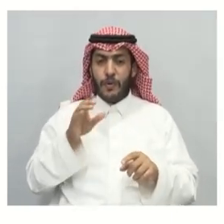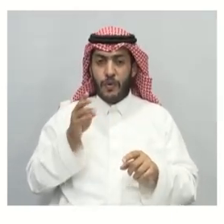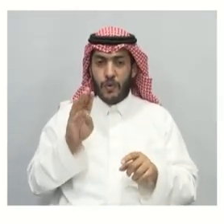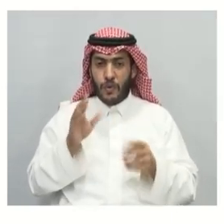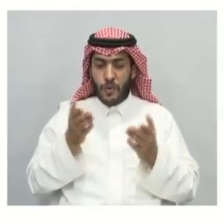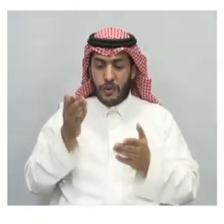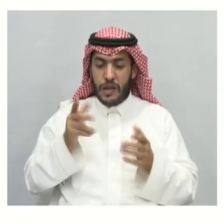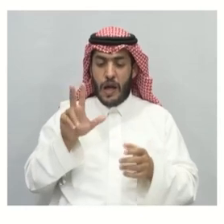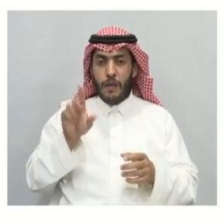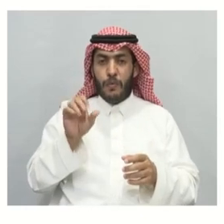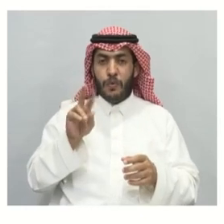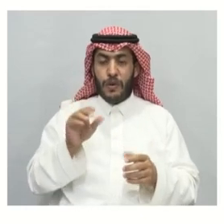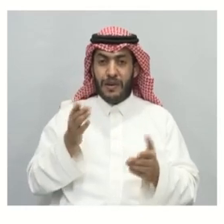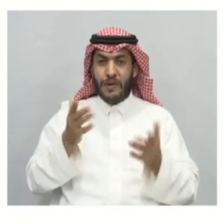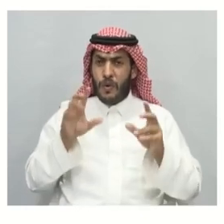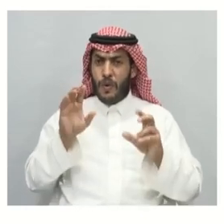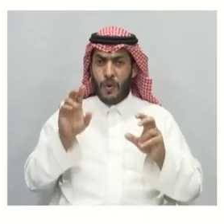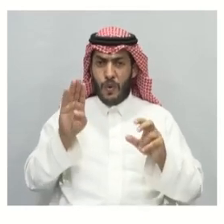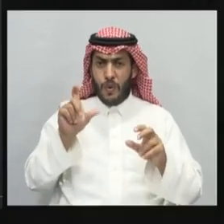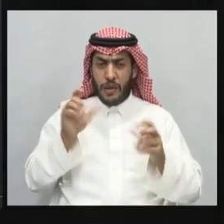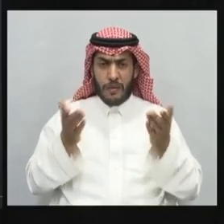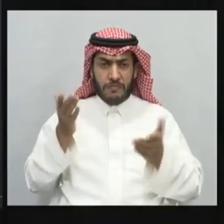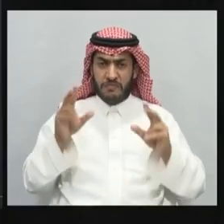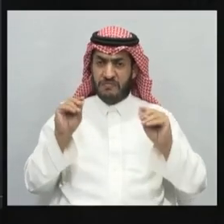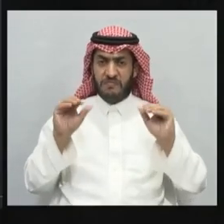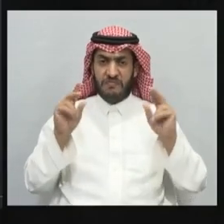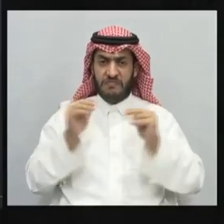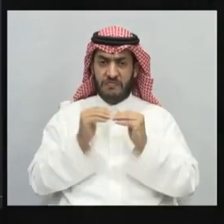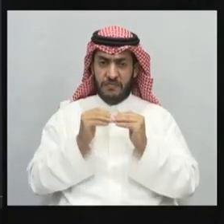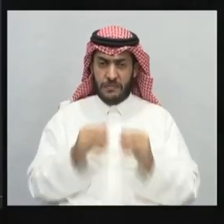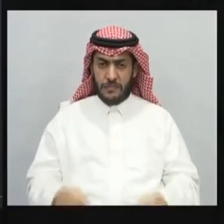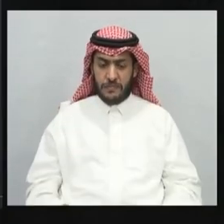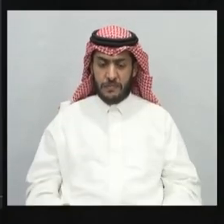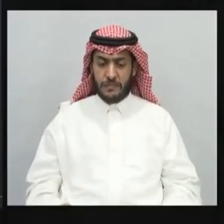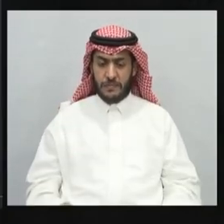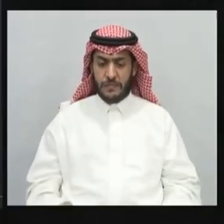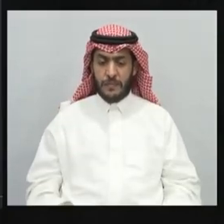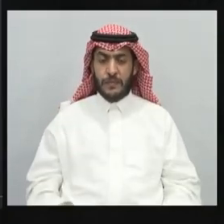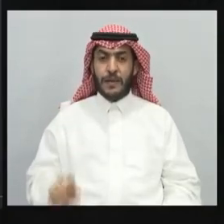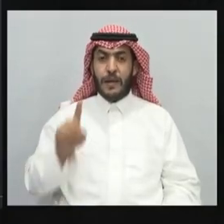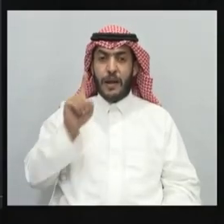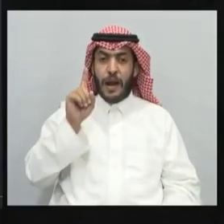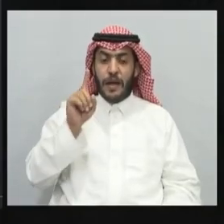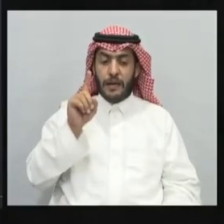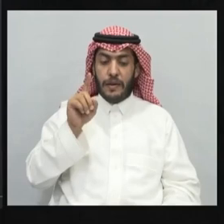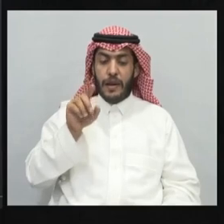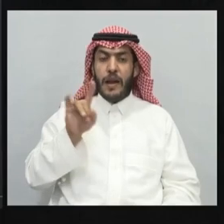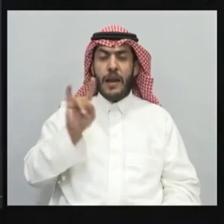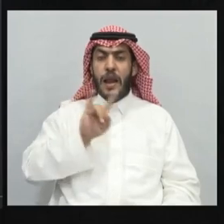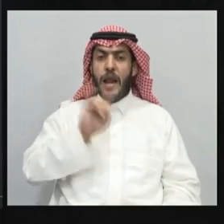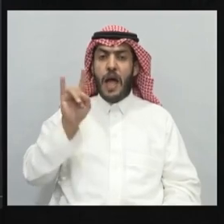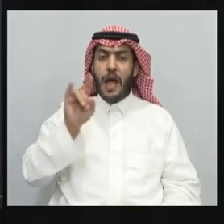البروتون بمعنى ان الكتل اللي بينهم متقاربه الكتل اللي بينهم متقاربه و لكنه